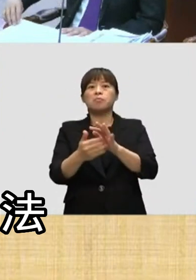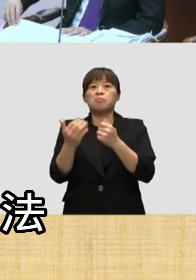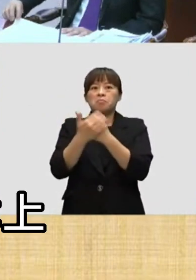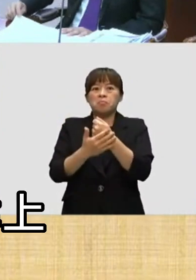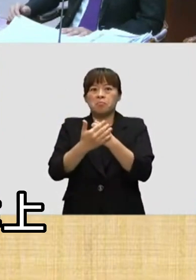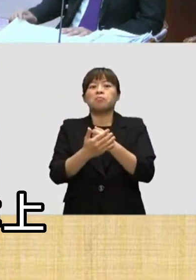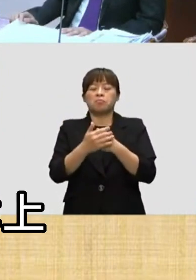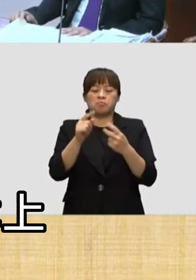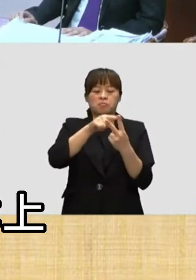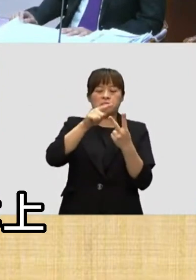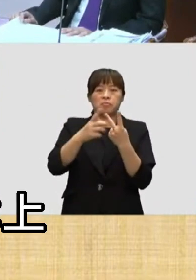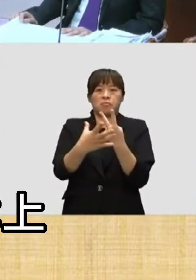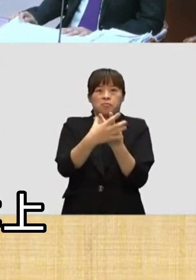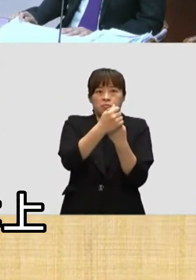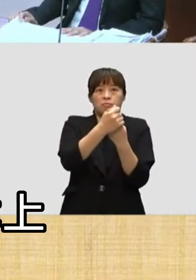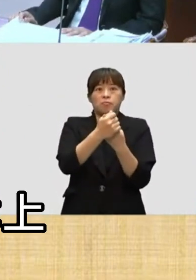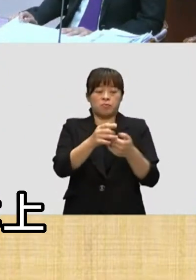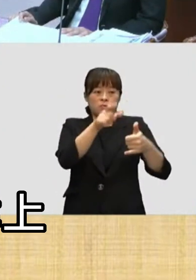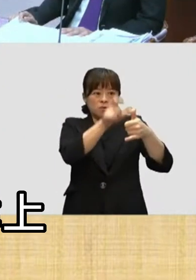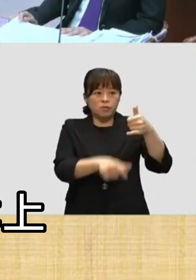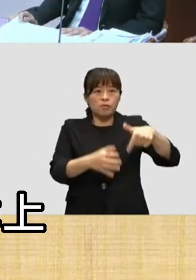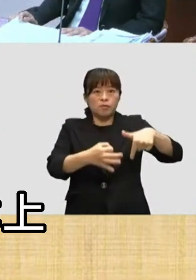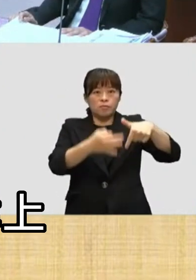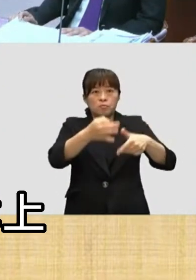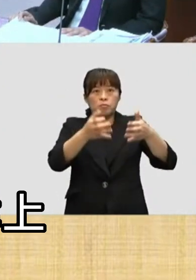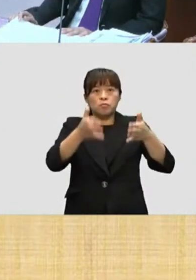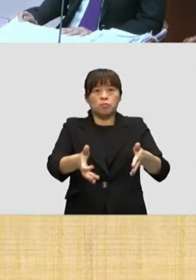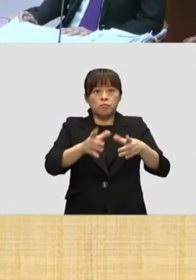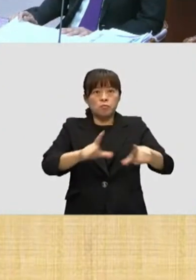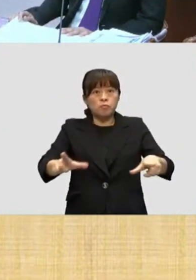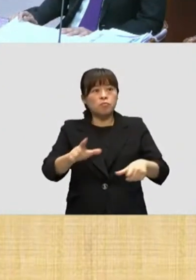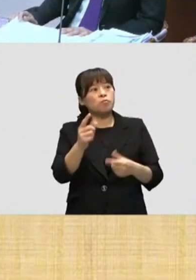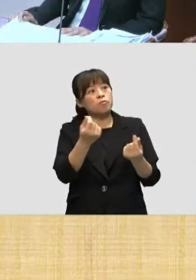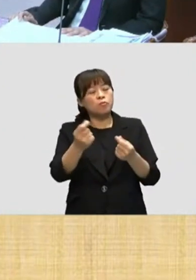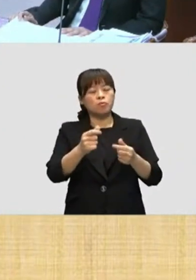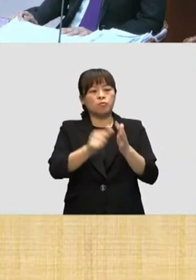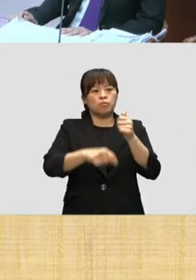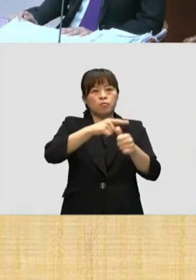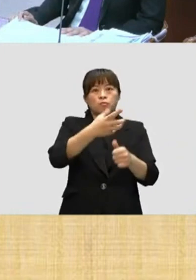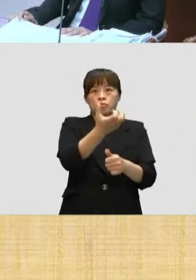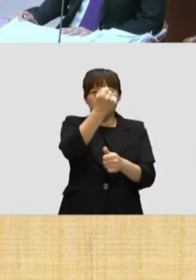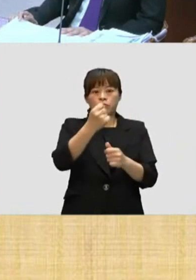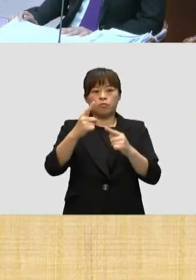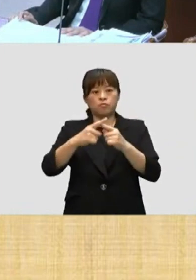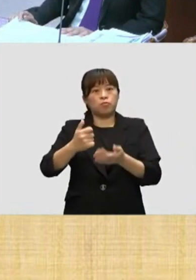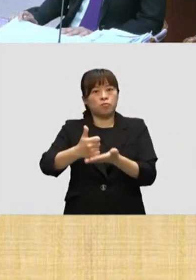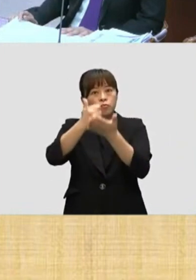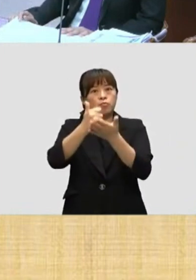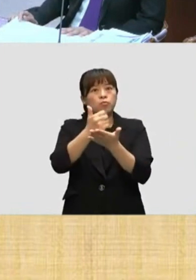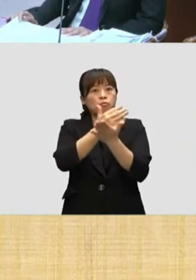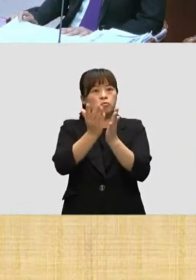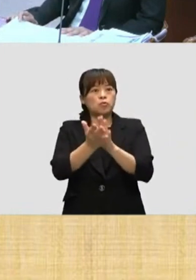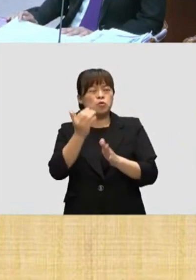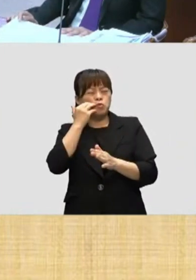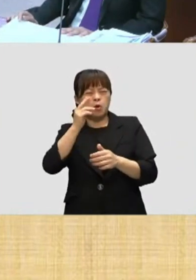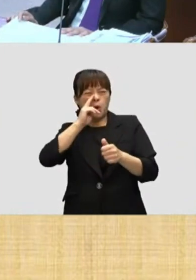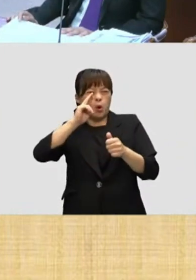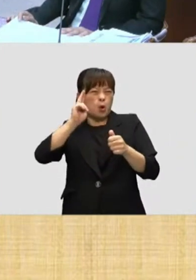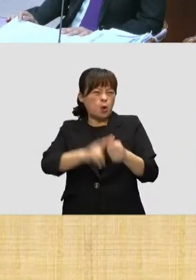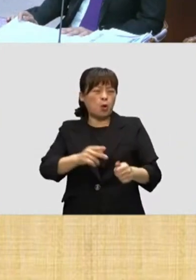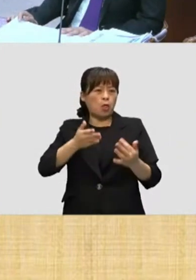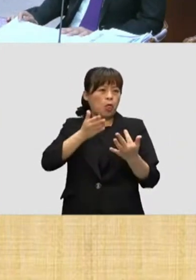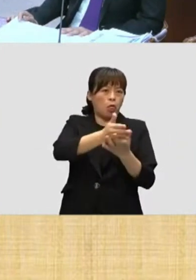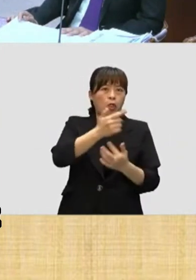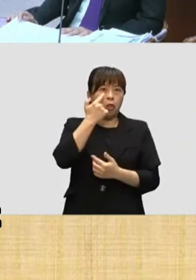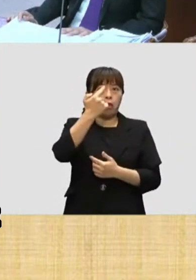不同刑法目的。在个人价值重大的法益上，如生命权、人性尊严等遭受极端残忍的侵